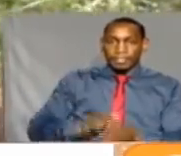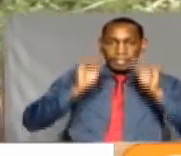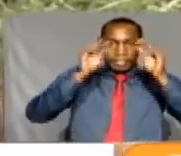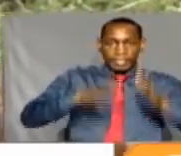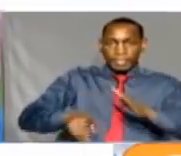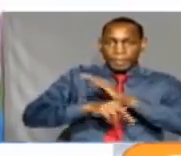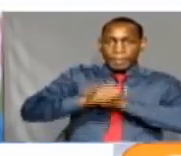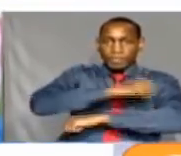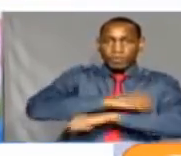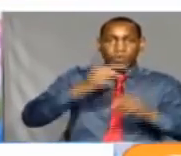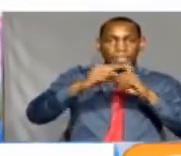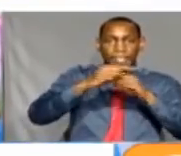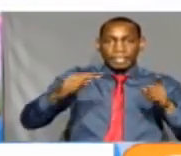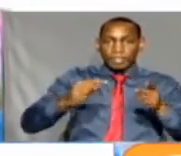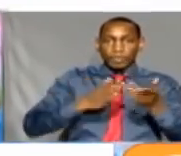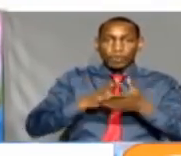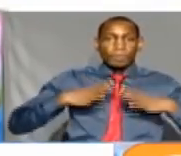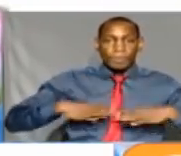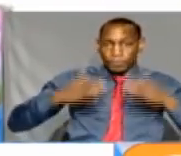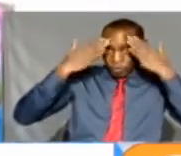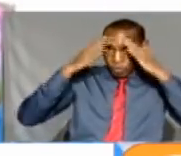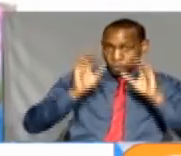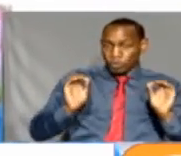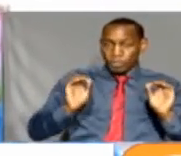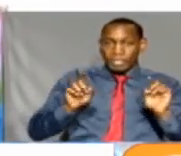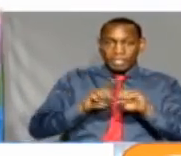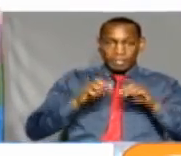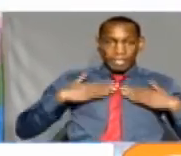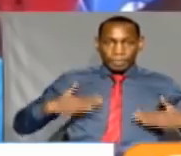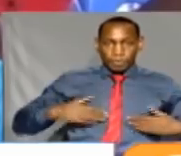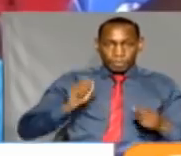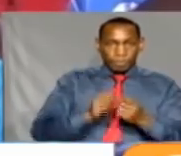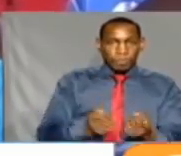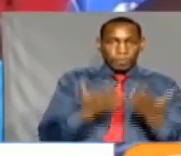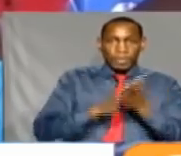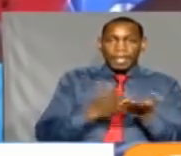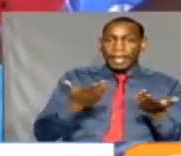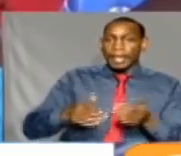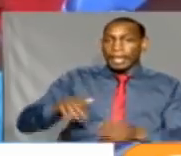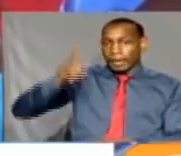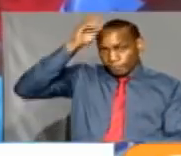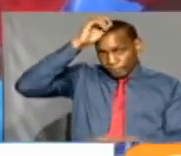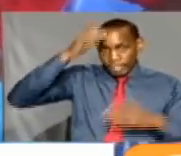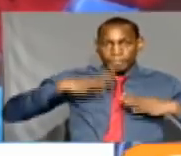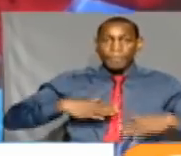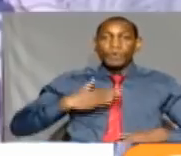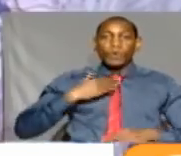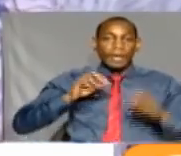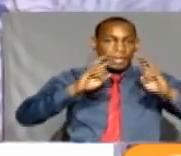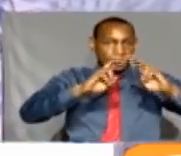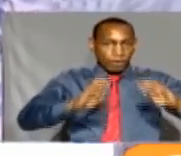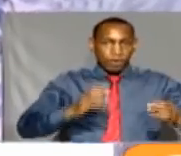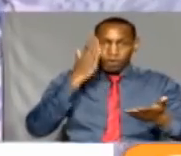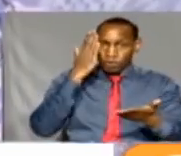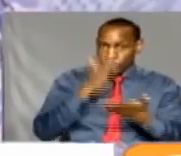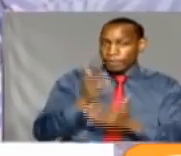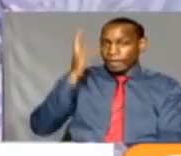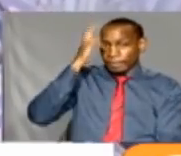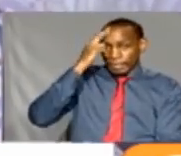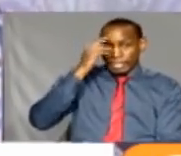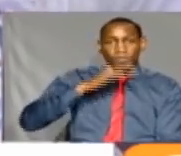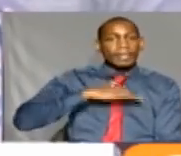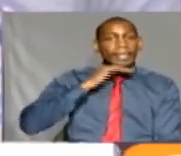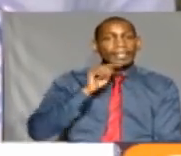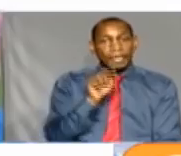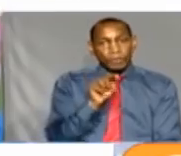ambaye aliuawa kinyama na watu wasiojulikana na mwili wake kuchomwa. Sasa wenyeji wanataka uchunguzi kufanyika ili kubaini chanzo cha